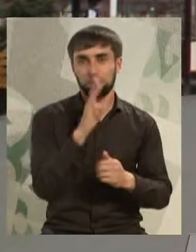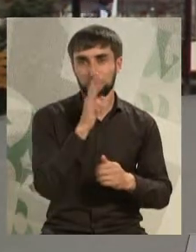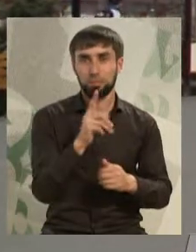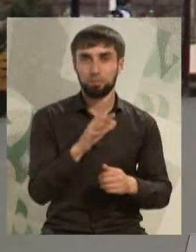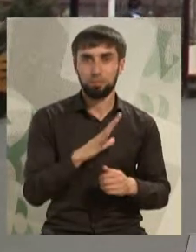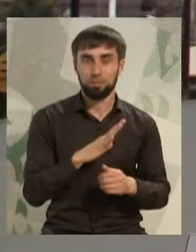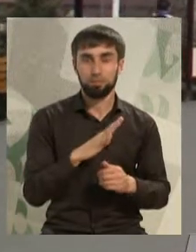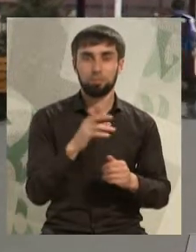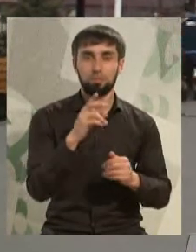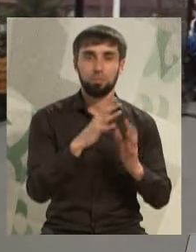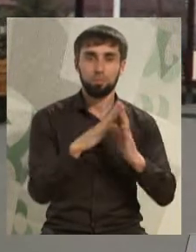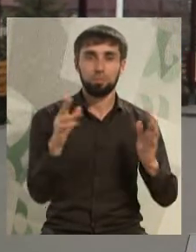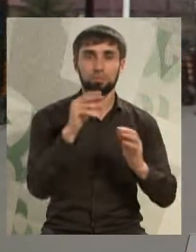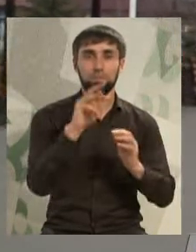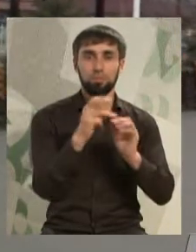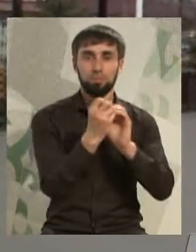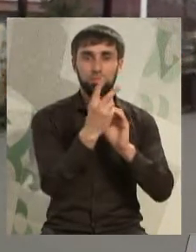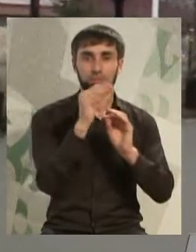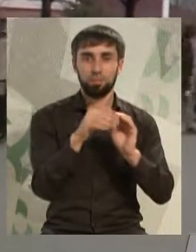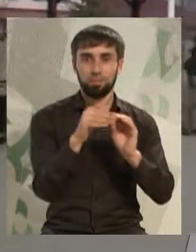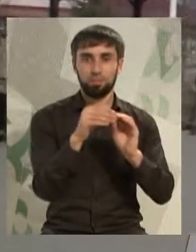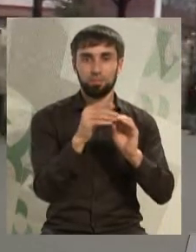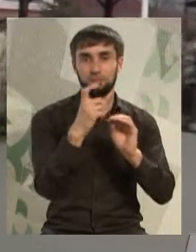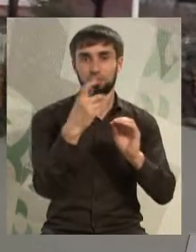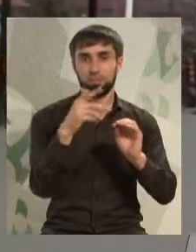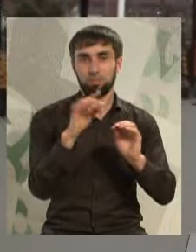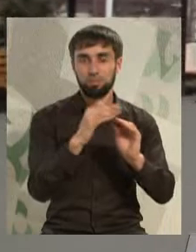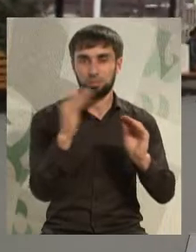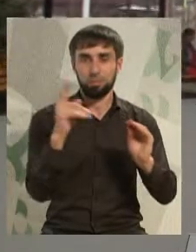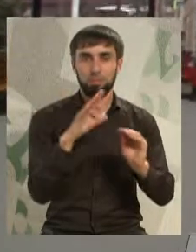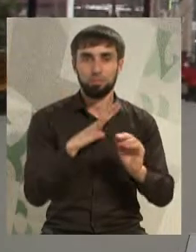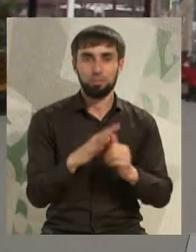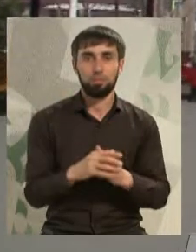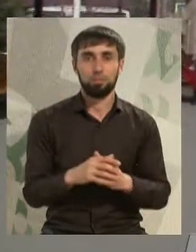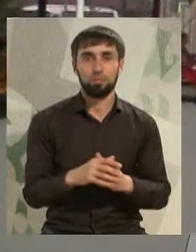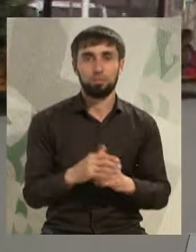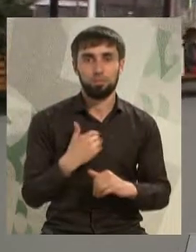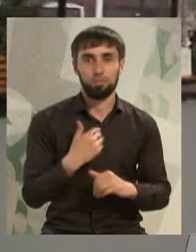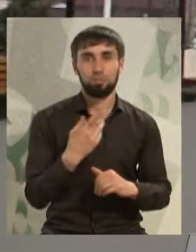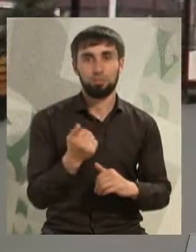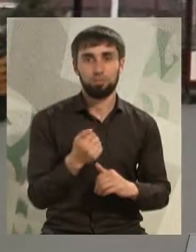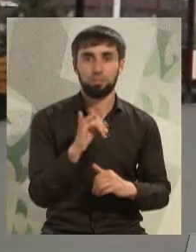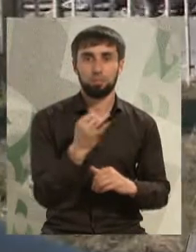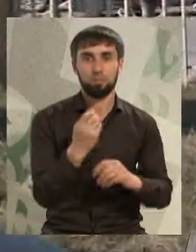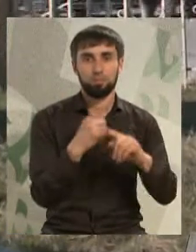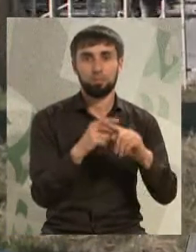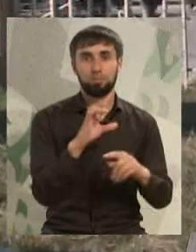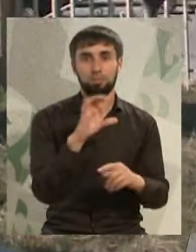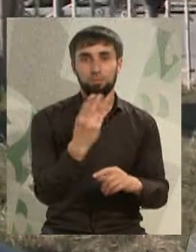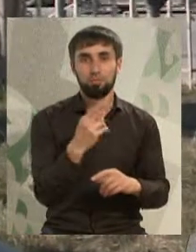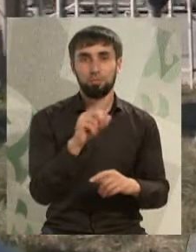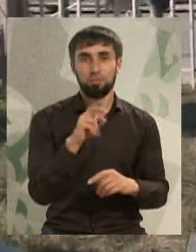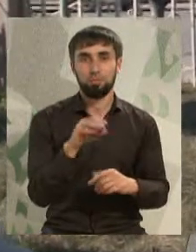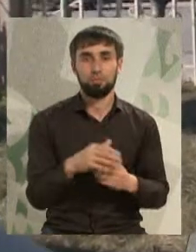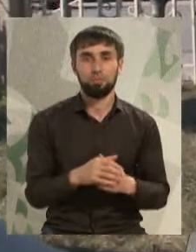нас повыше, конечно, выше прожиточного минимума было бы лучше намного, конечно. И соцпакет, конечно. Везде